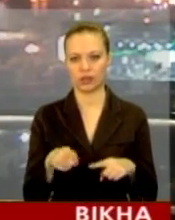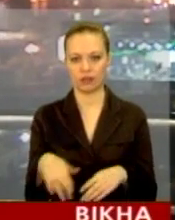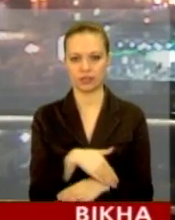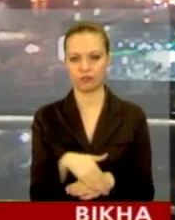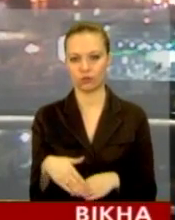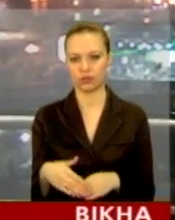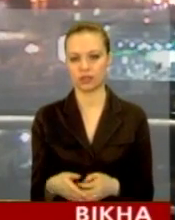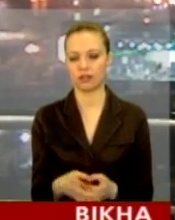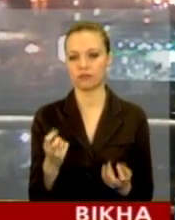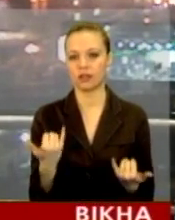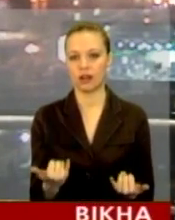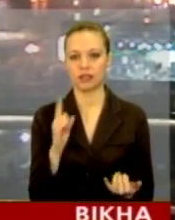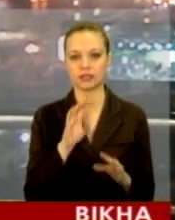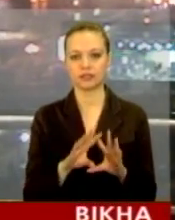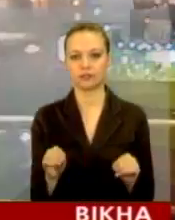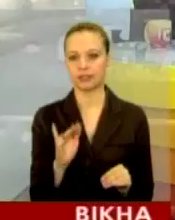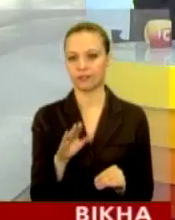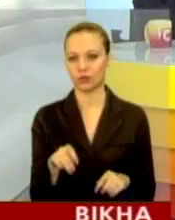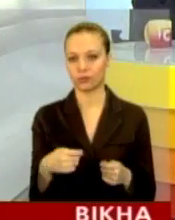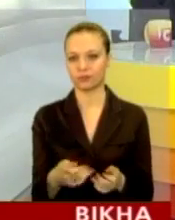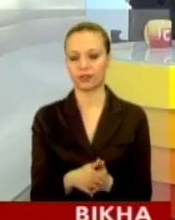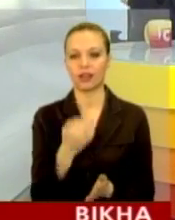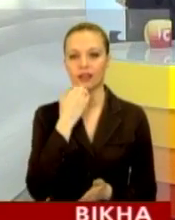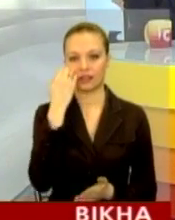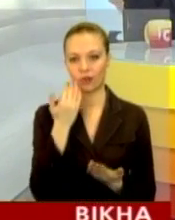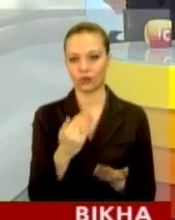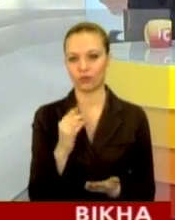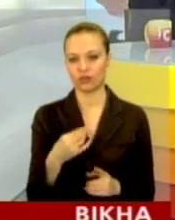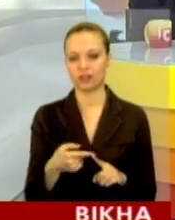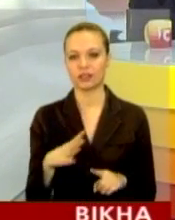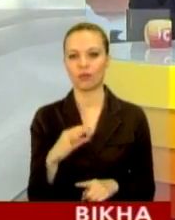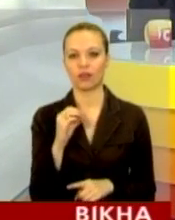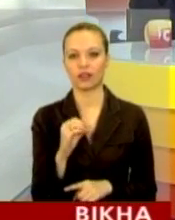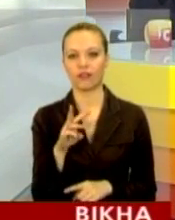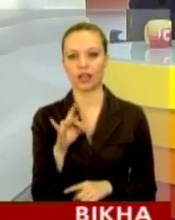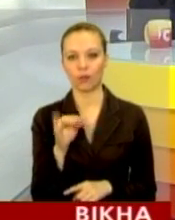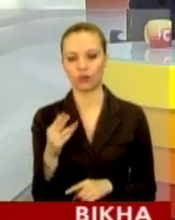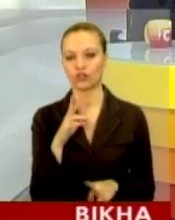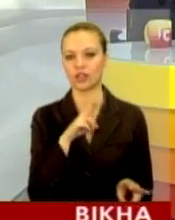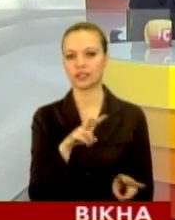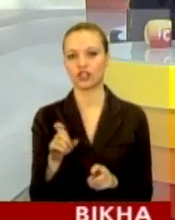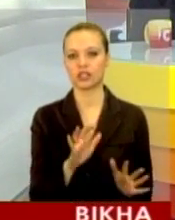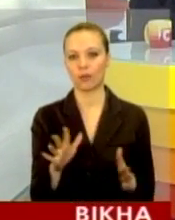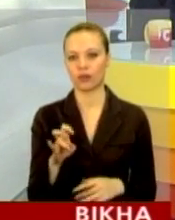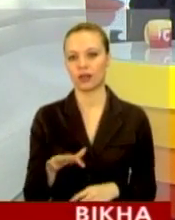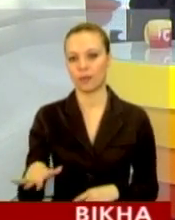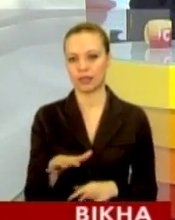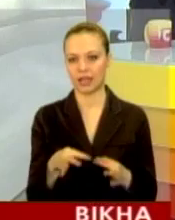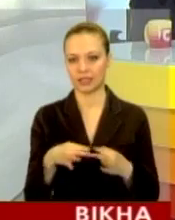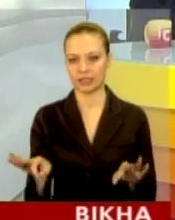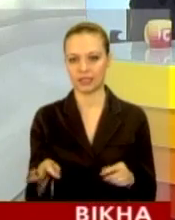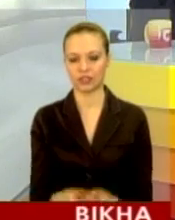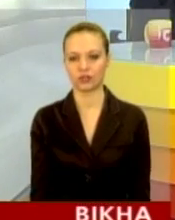вулицях. Наразі це все, Віто. Так, Женю, тобі дякую. Це була Євгенія Мотрич, яка стежить за подіями на Майдані